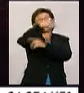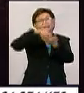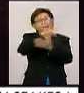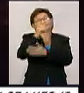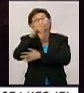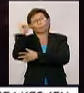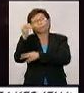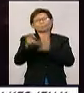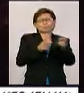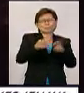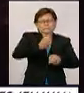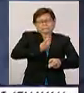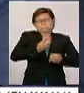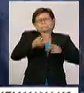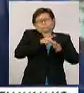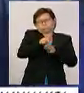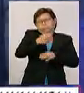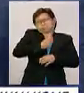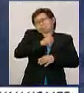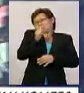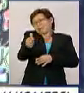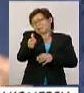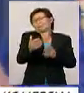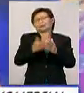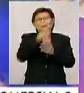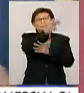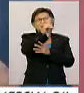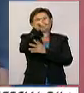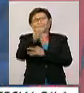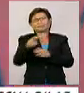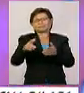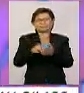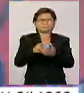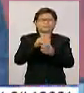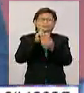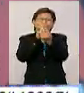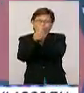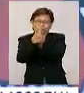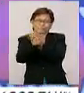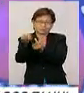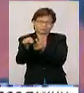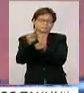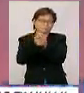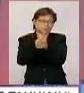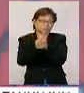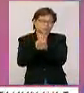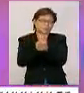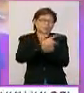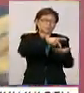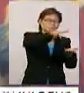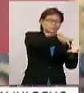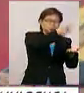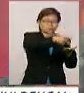sebelum ini menguruskan sendiri kerjaya seninya. B-Diva sempat menemui penyanyi legenda ini sebab tu konsert showcase